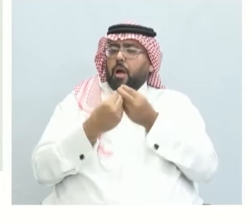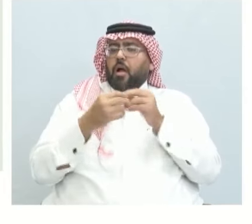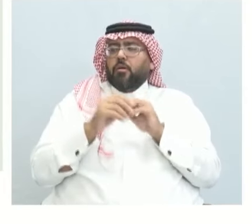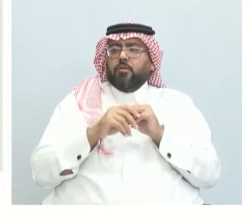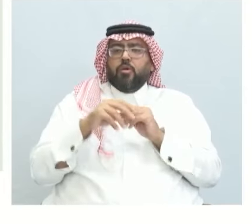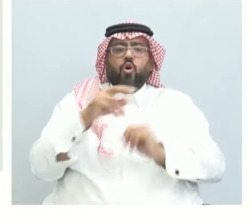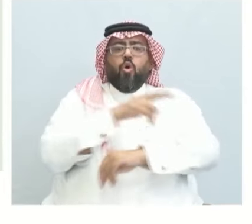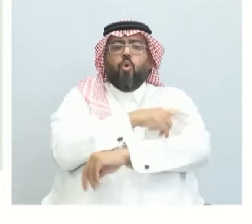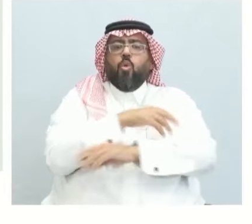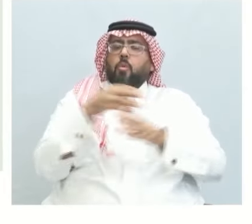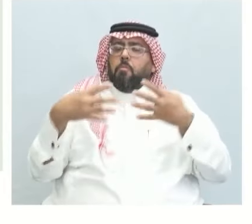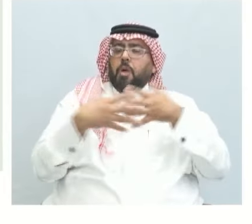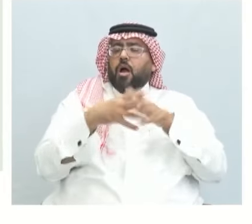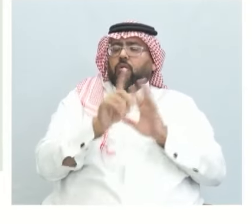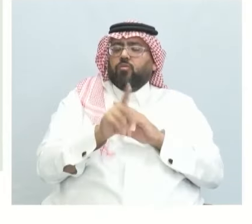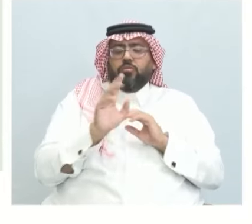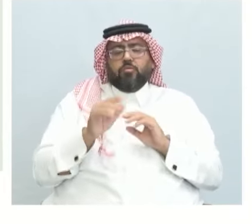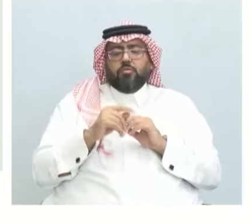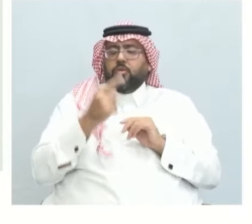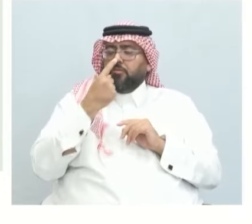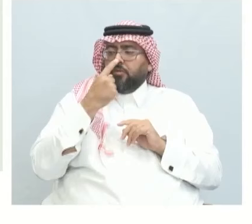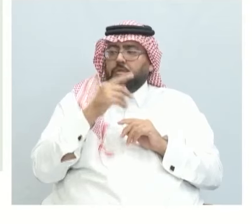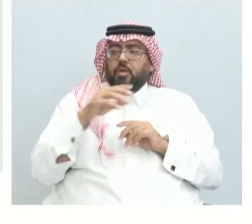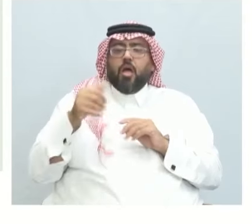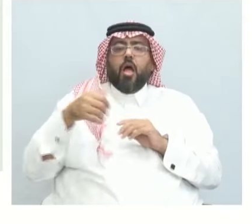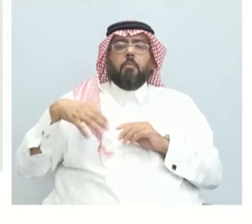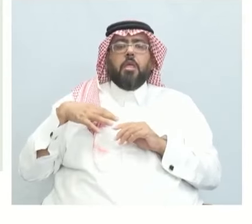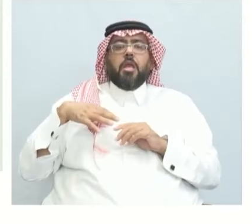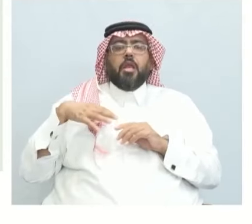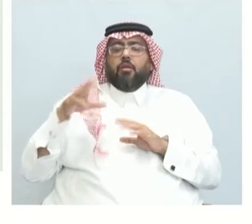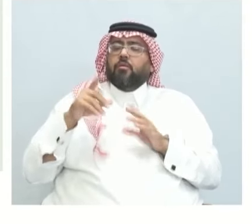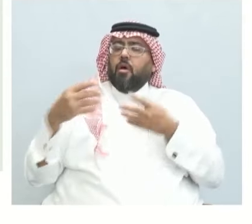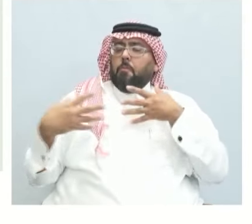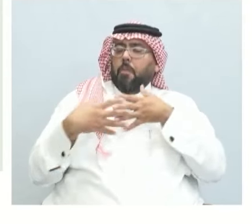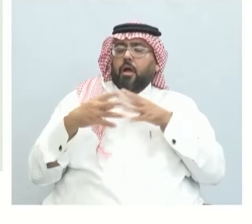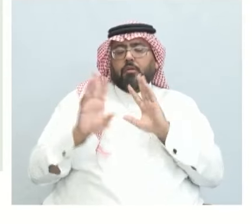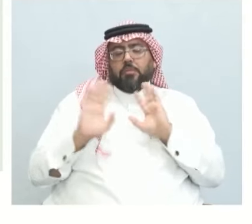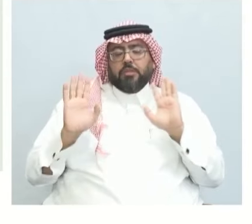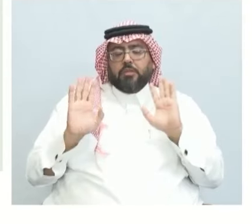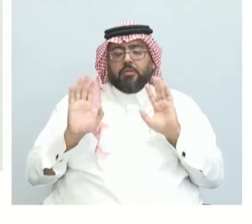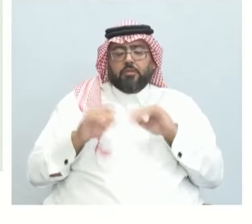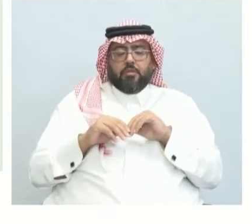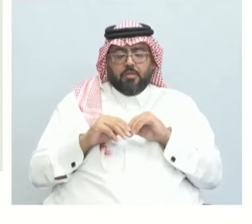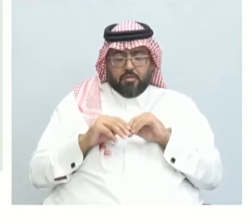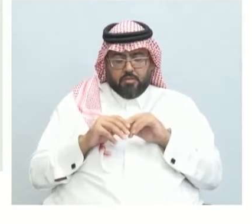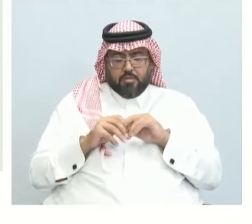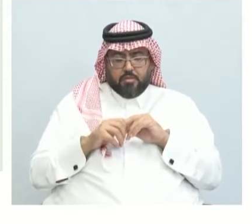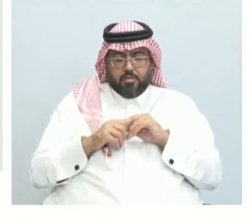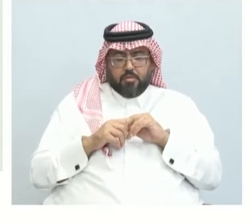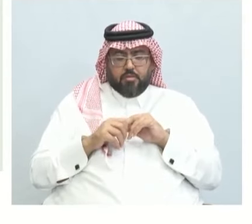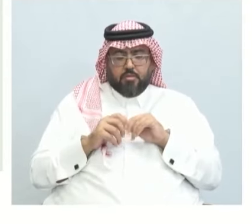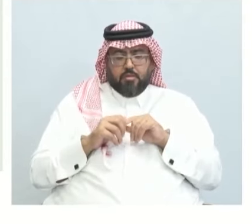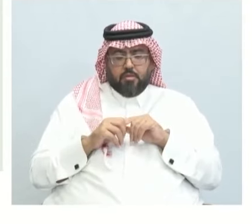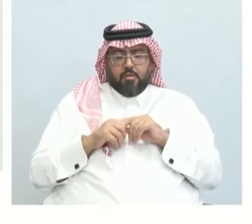العرب قسم لهم مسحه سياسيه انه اماره تتبع لهم مناظره في الحيره والغساسنه كذلك وكنده في